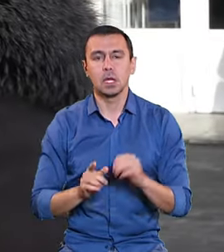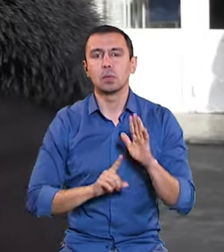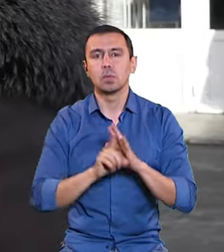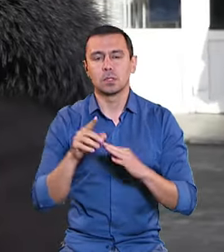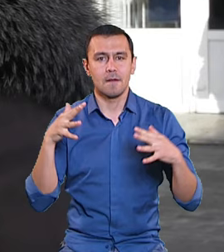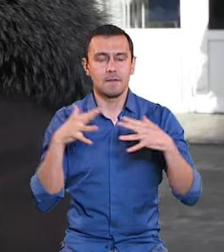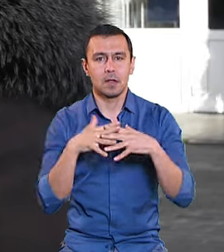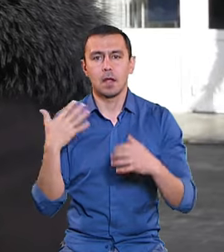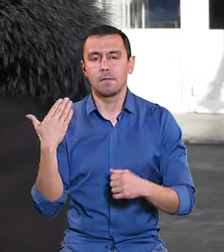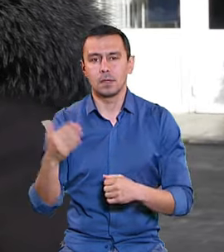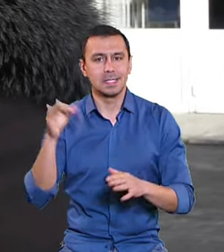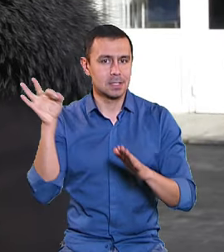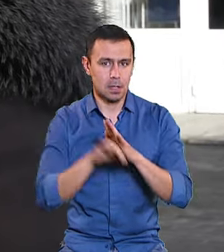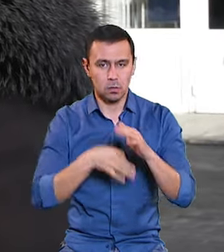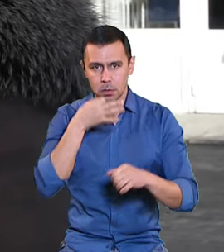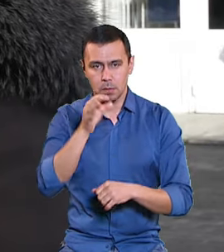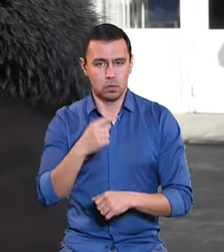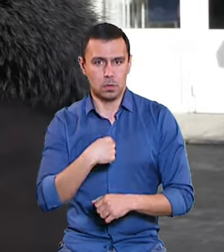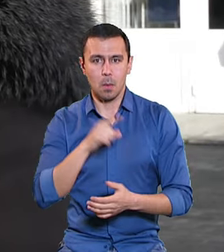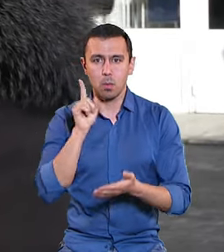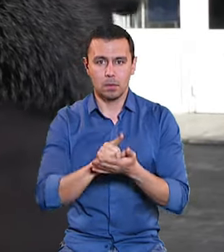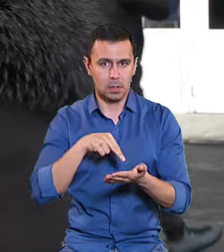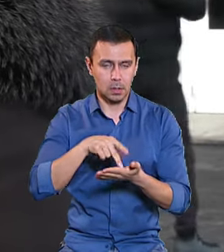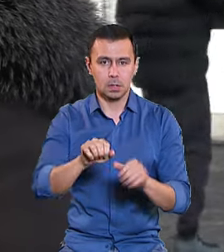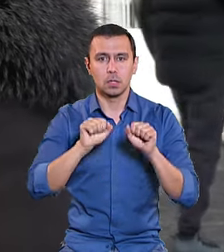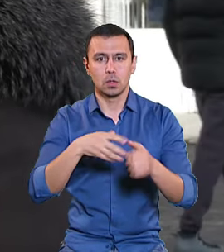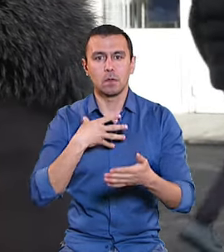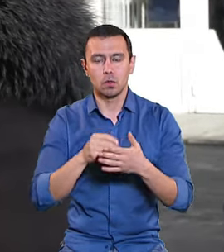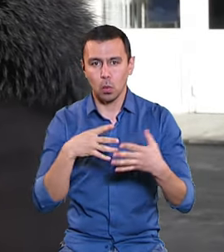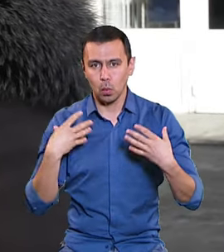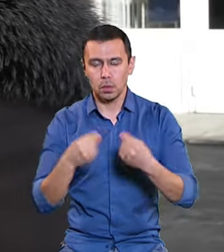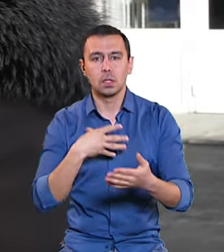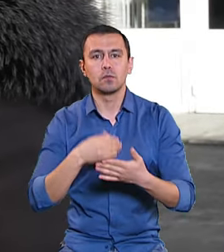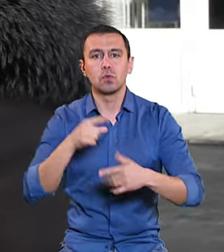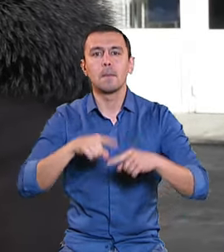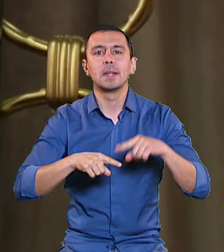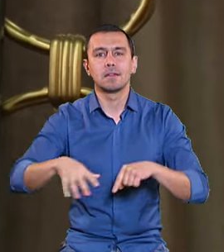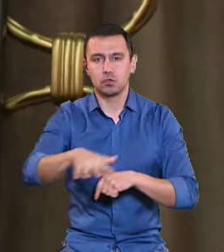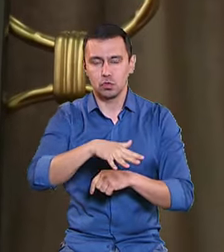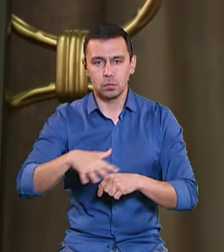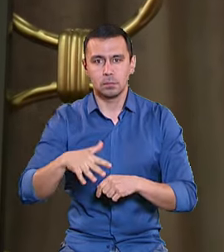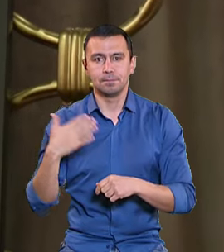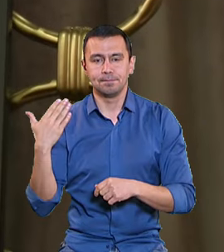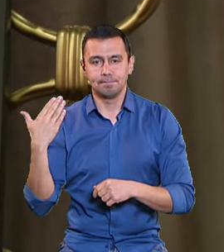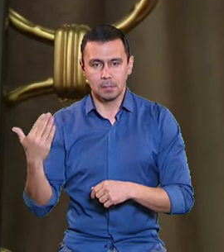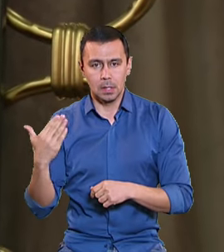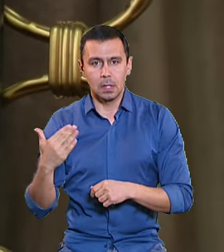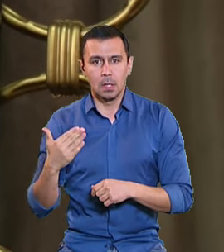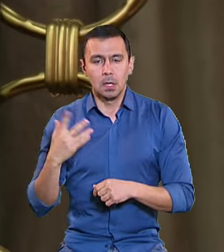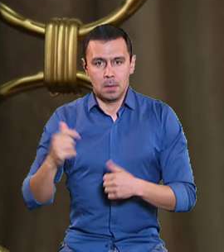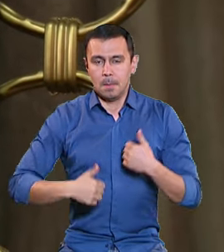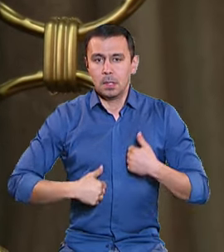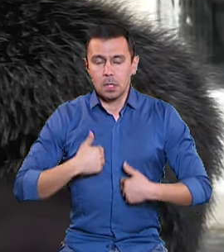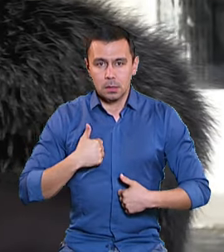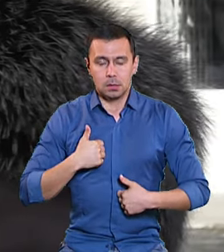Розпочалася війна, він зразу сказав, що я маю йти захищати свою родину, свою батьківщину. Владислав прагнув, аби ним пишалися